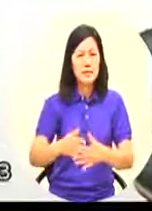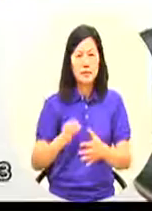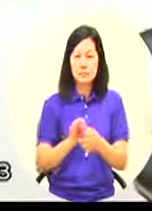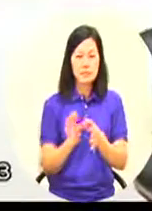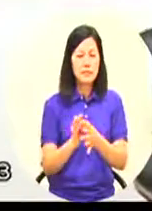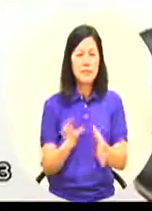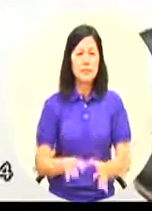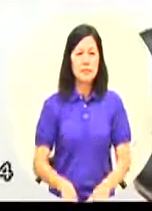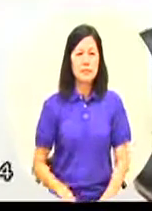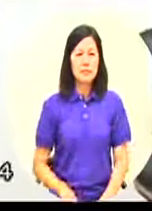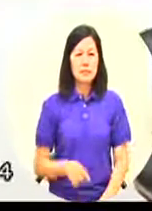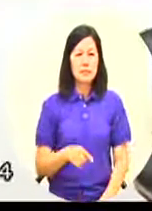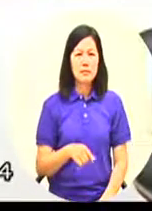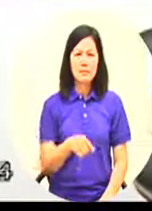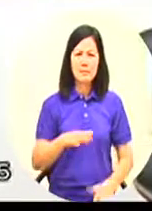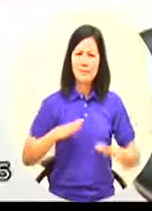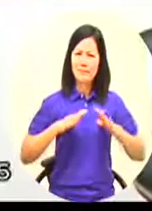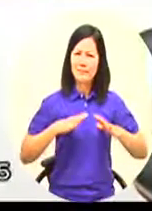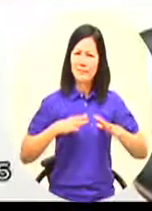这什么官威啊？